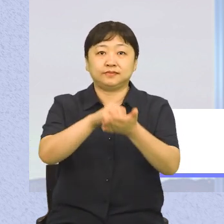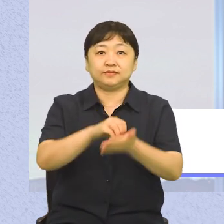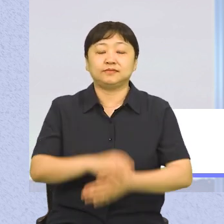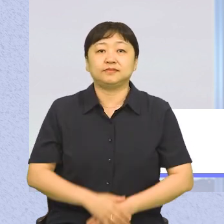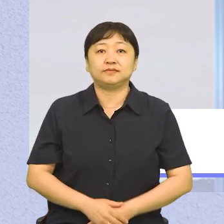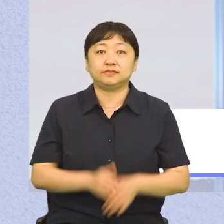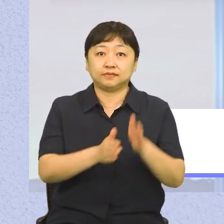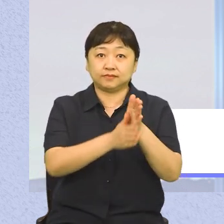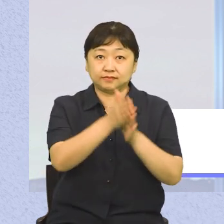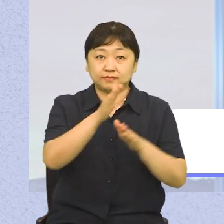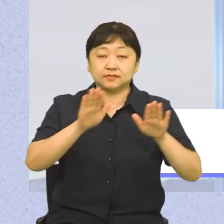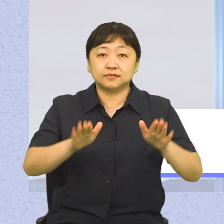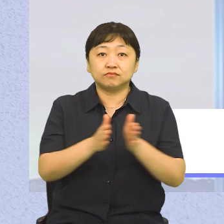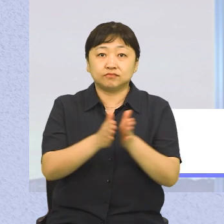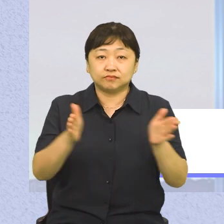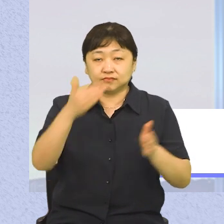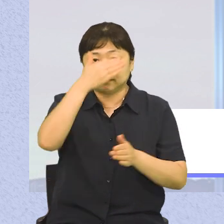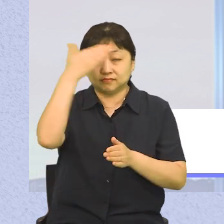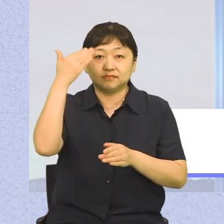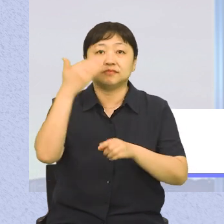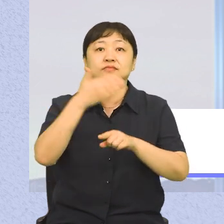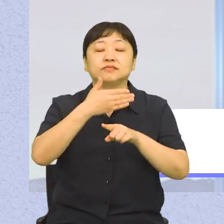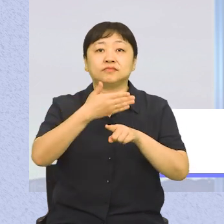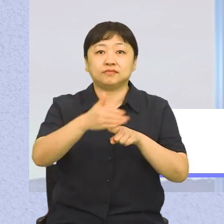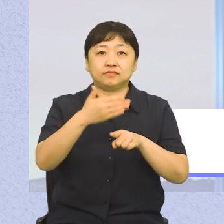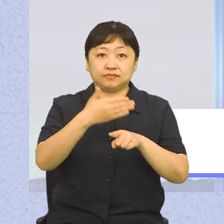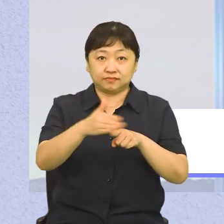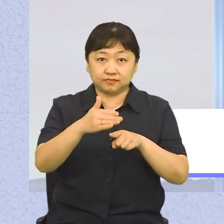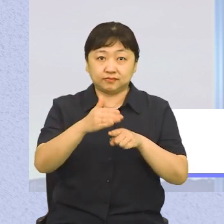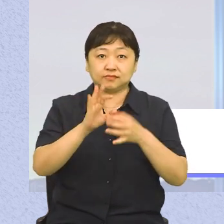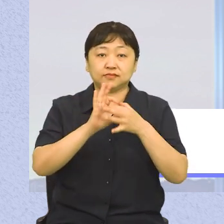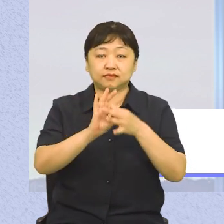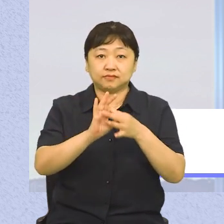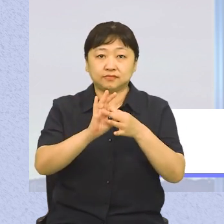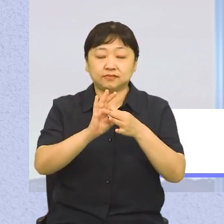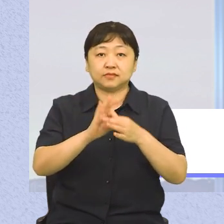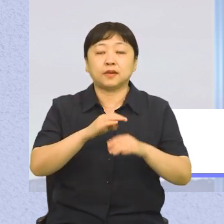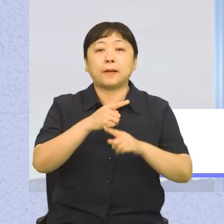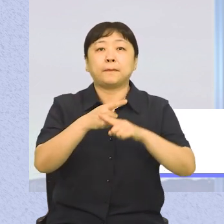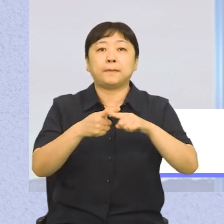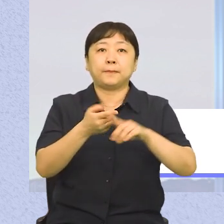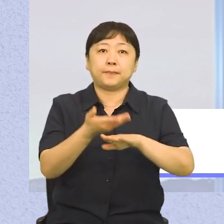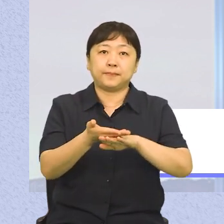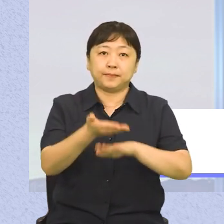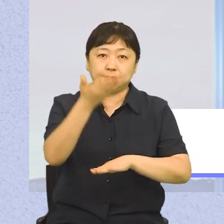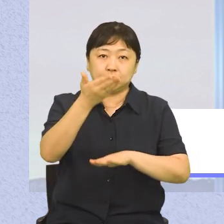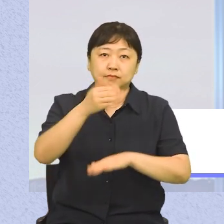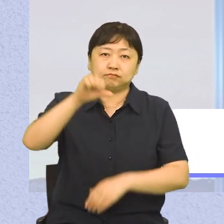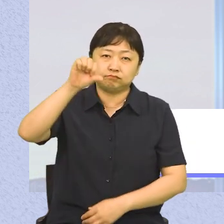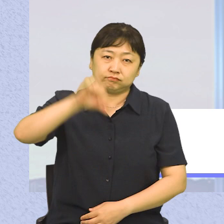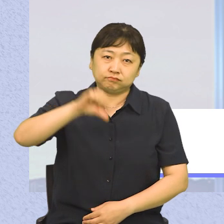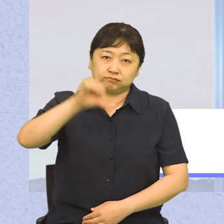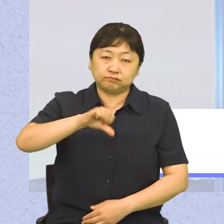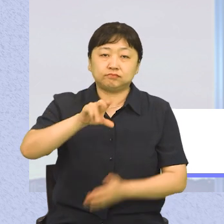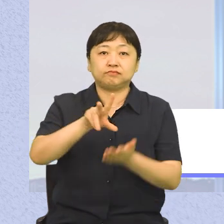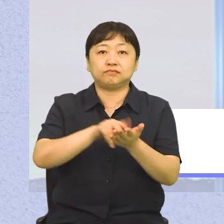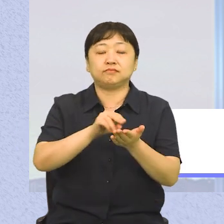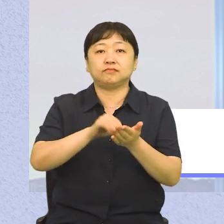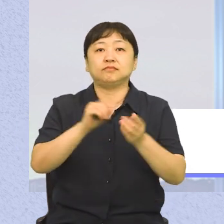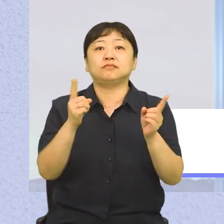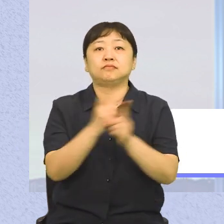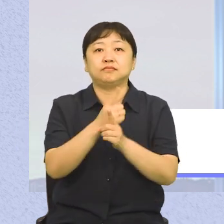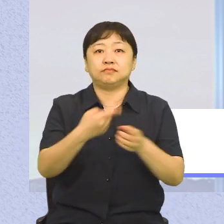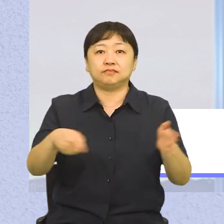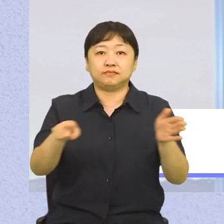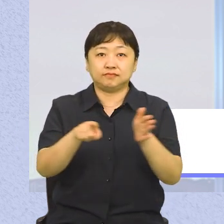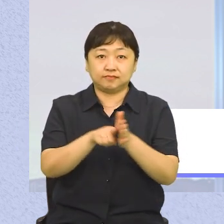꼭 가입하시고요. 또 시는 현재 시행 중인 청년월세 한시 지원과 관련해서 신청 청년의 절반 이상이 탈락하는